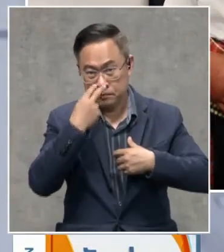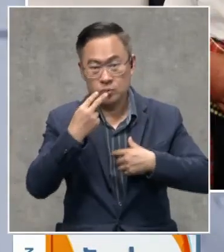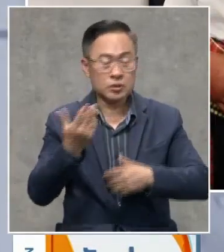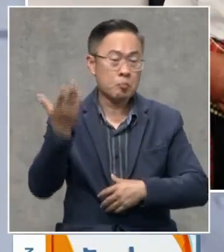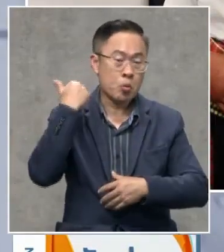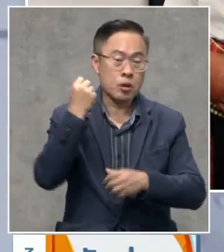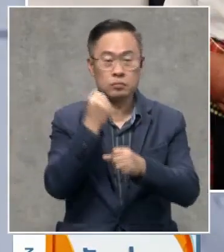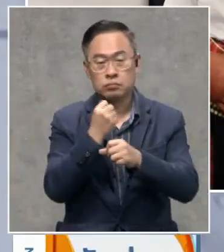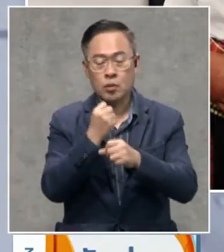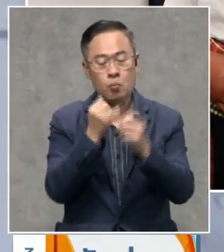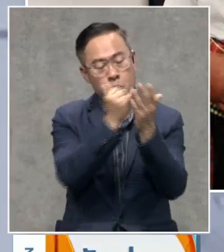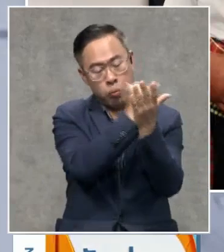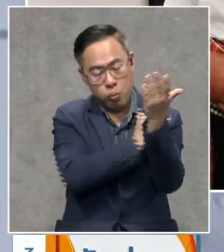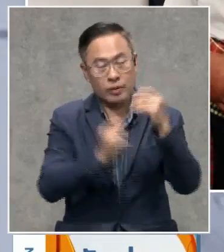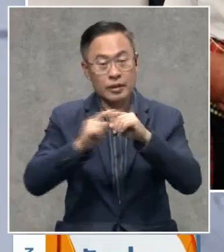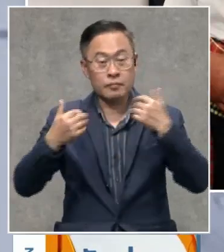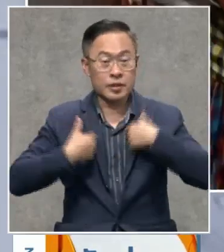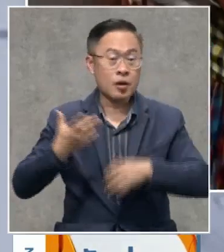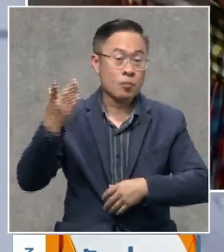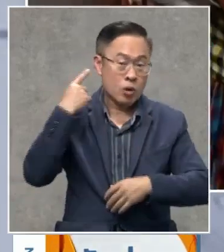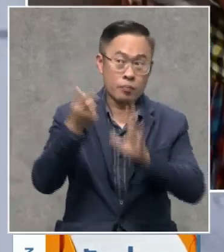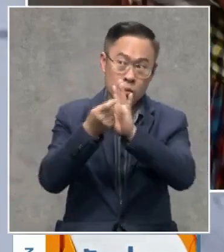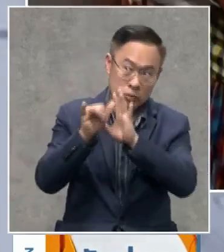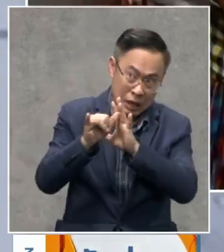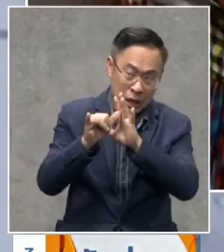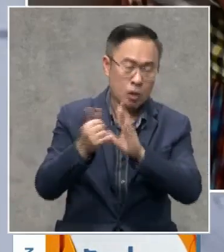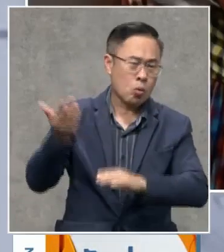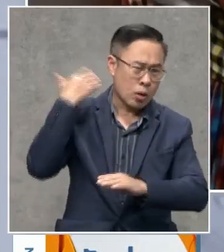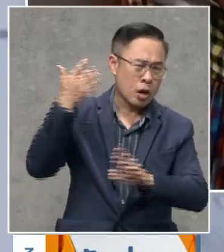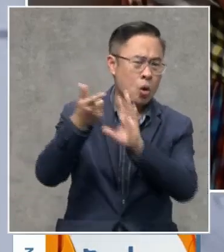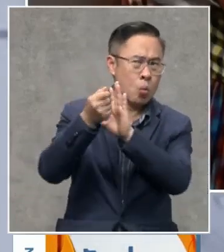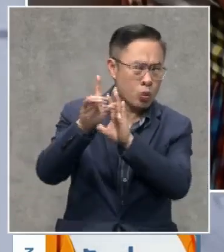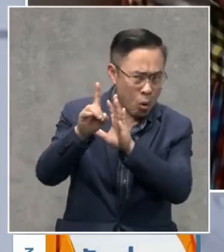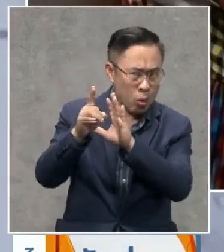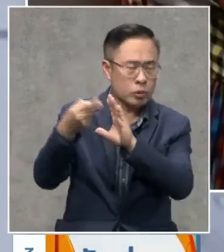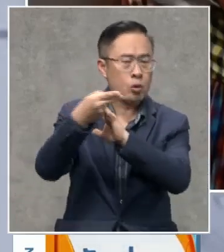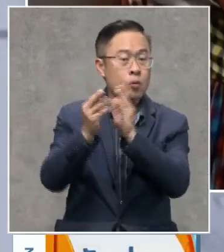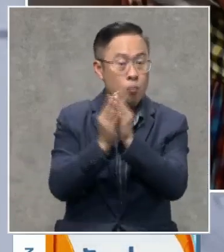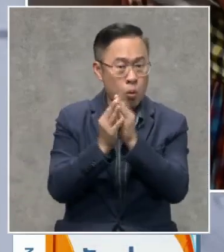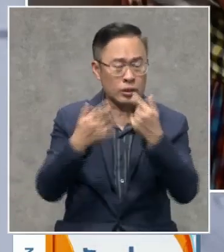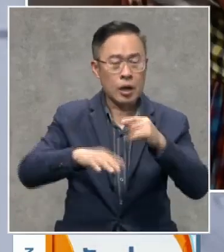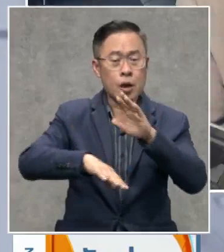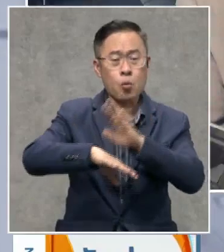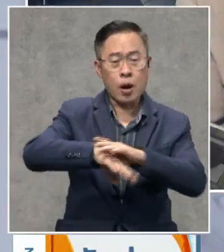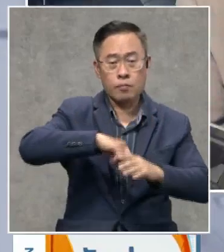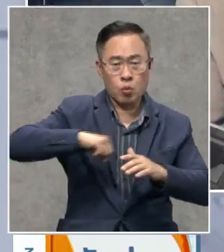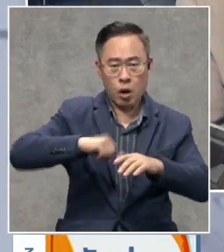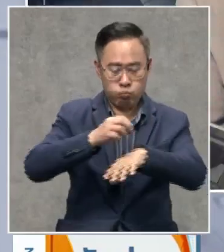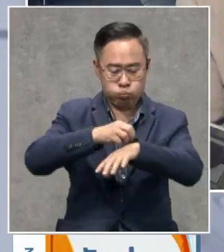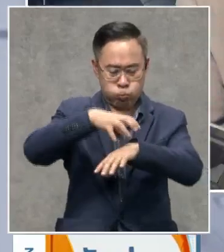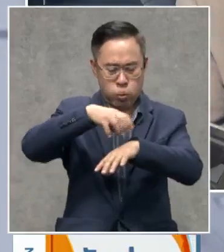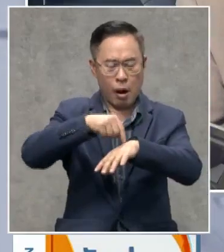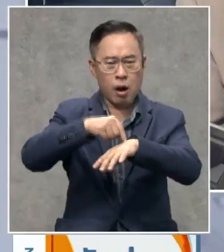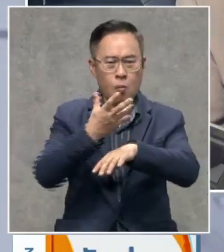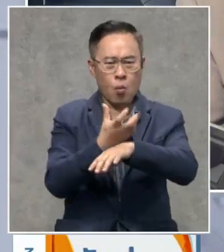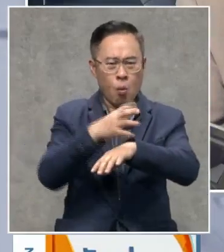าก่อนหน้านี้ก็ลงพื้นที่เหมือนกันนะคะก็ไปทั้งอุดรธานีไปทั้งหนองบัวลำพูปรากฏมือขวามันบวมและบวมตุ่ยคุณผู้ชมคะแล้ว